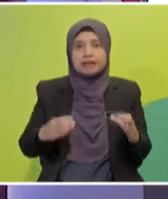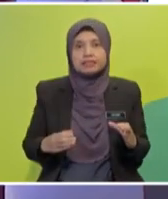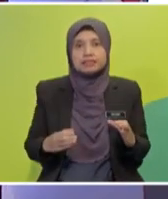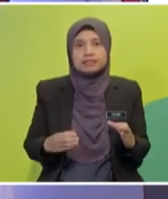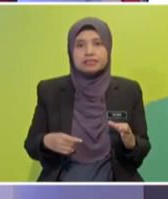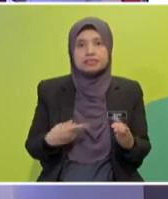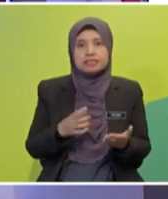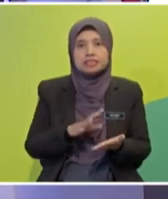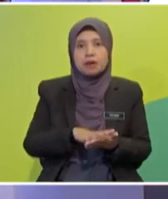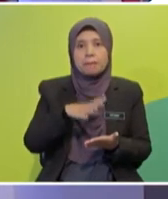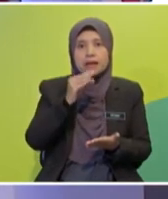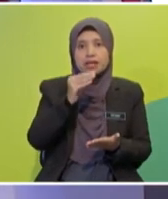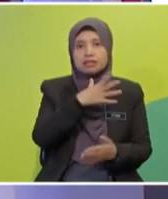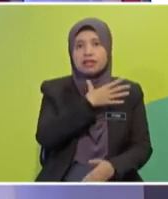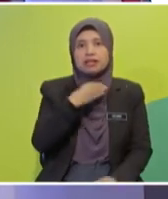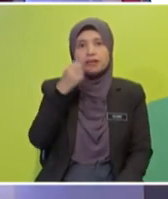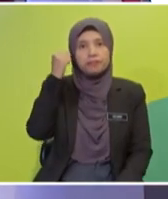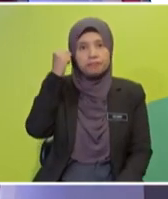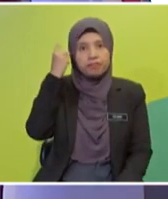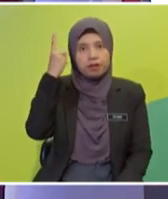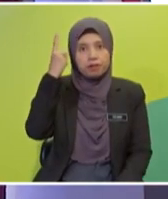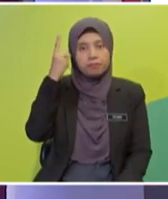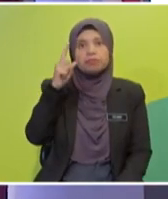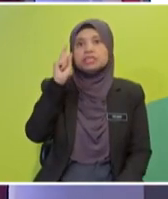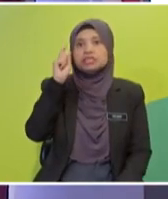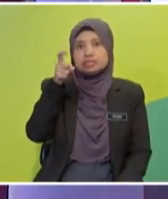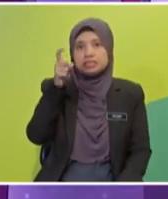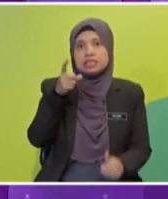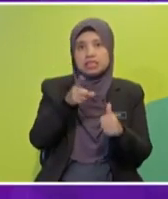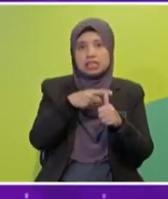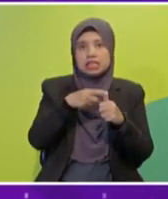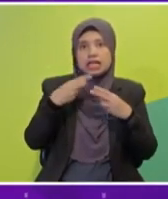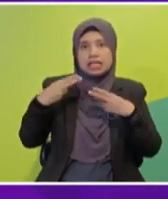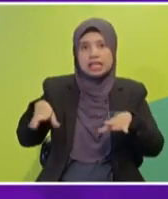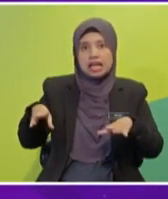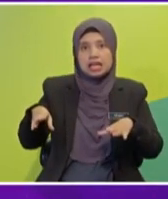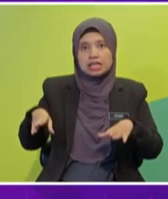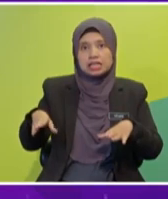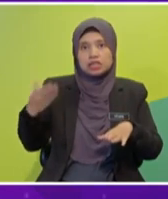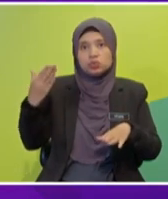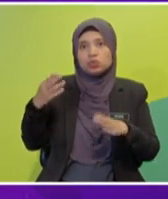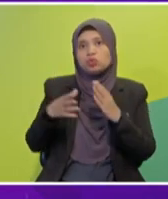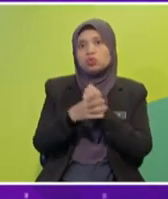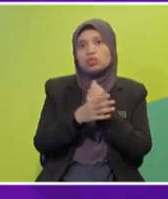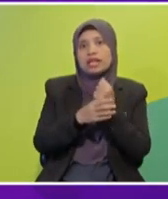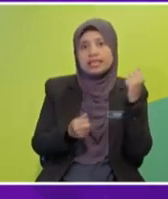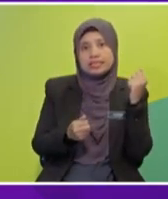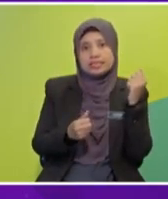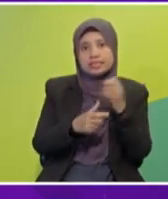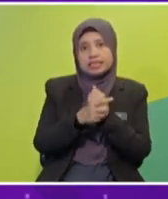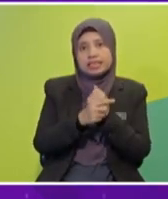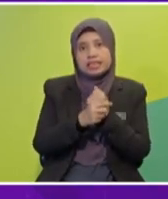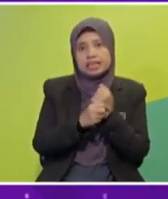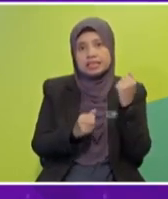dan faham . Okey, yang pertama mestilah menghilangkan najis terlebih dahulu. Okey, apabila yang 6